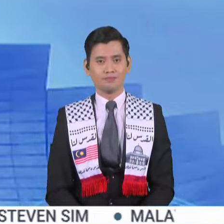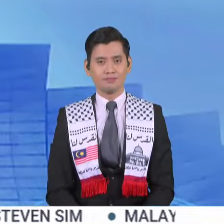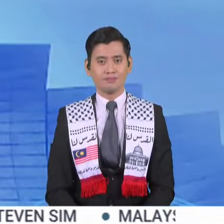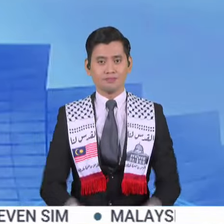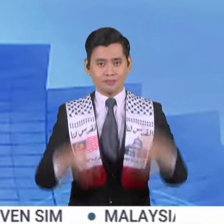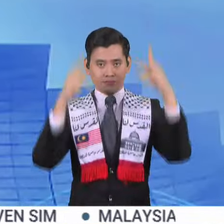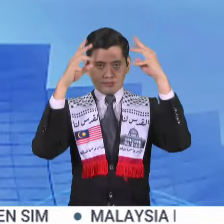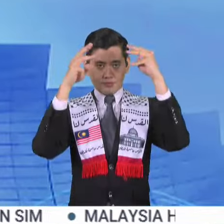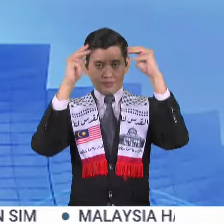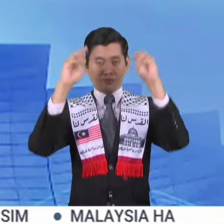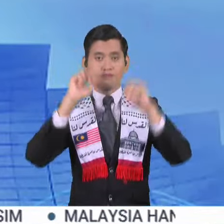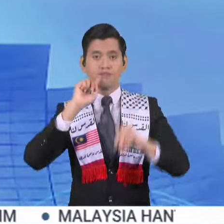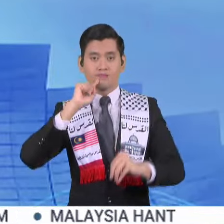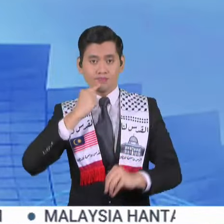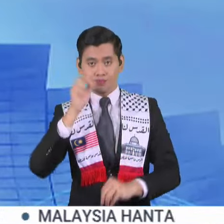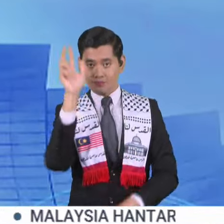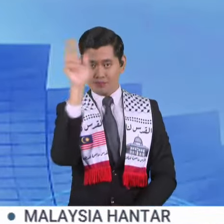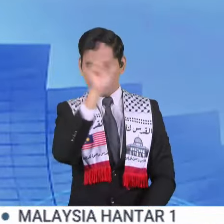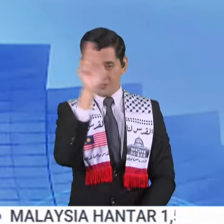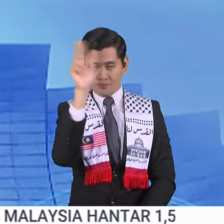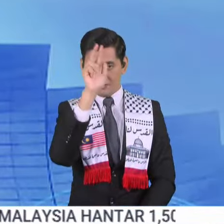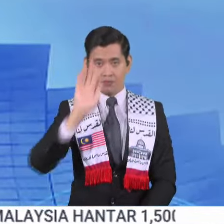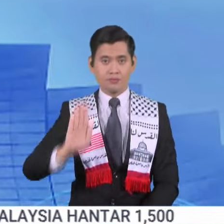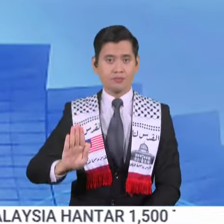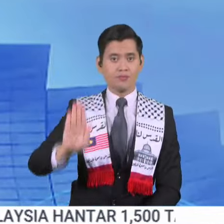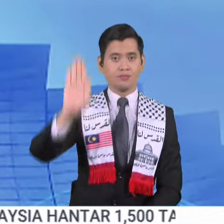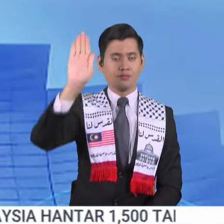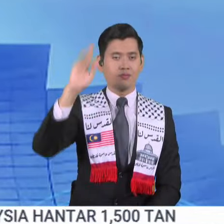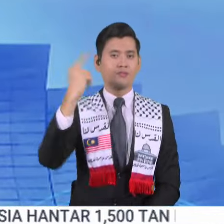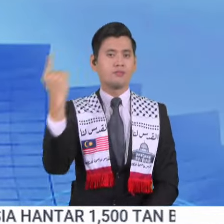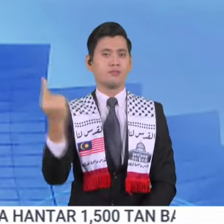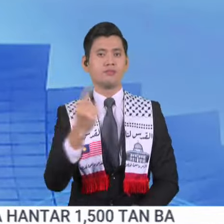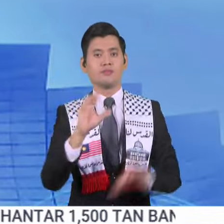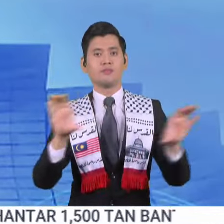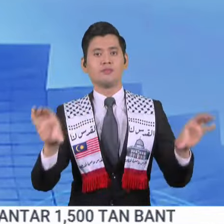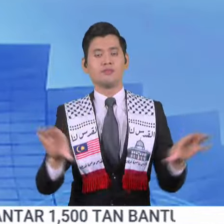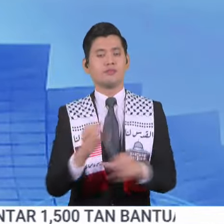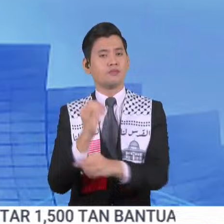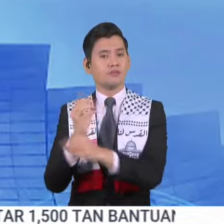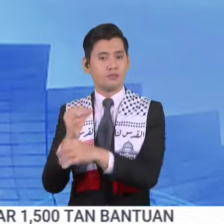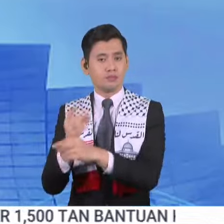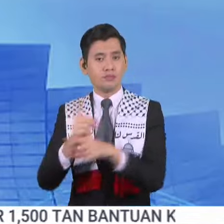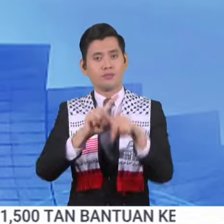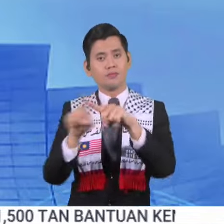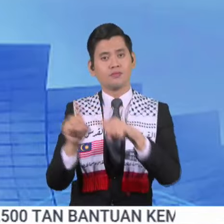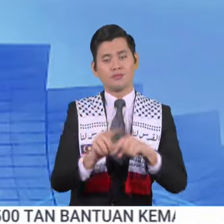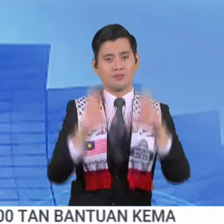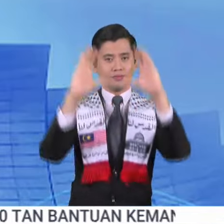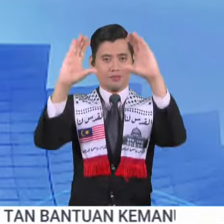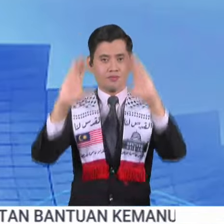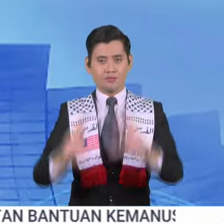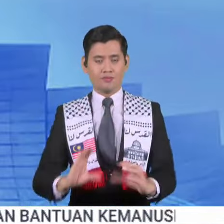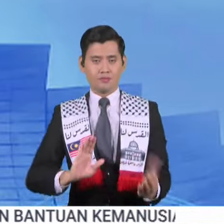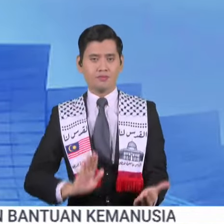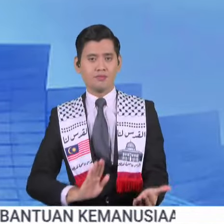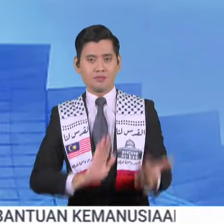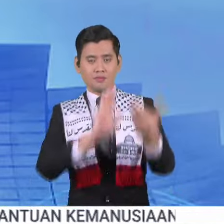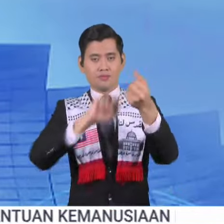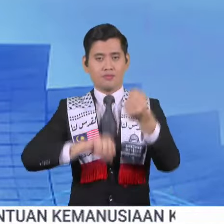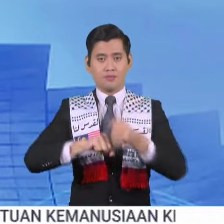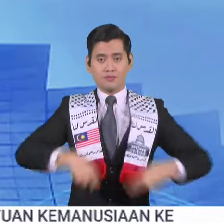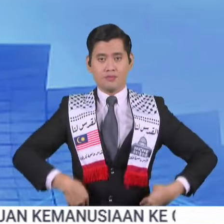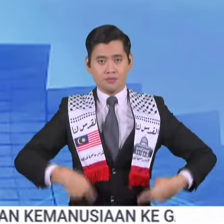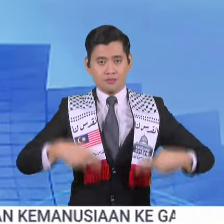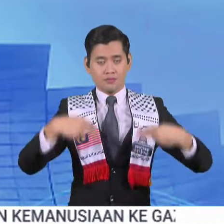Sementara itu, Perdana Menteri menegaskan kerajaan Madani sentiasa membuat sehabis baik dengan mengambil pelbagai langkah dalam mengatasi masalah kos sara hidup dan